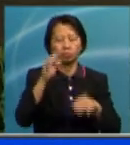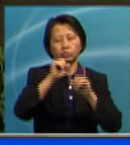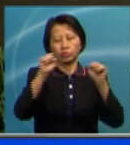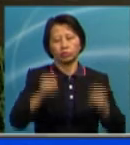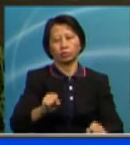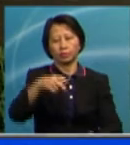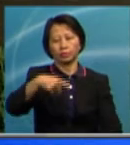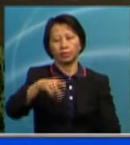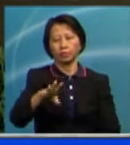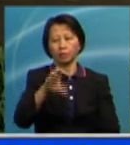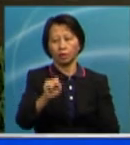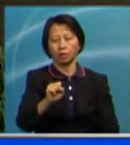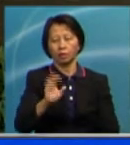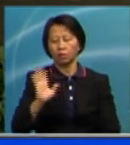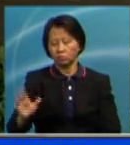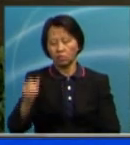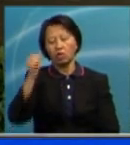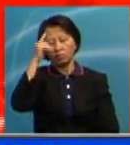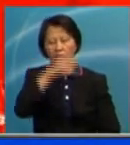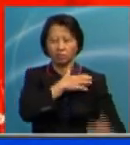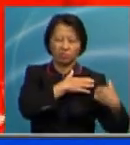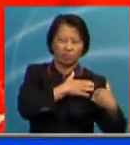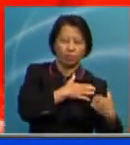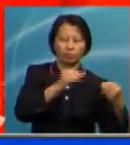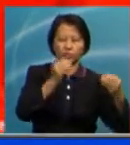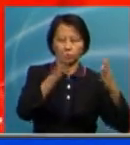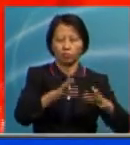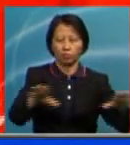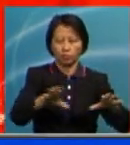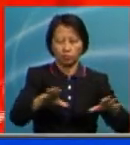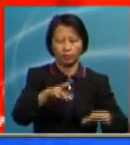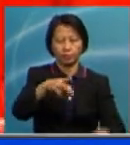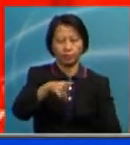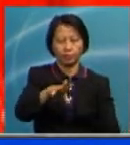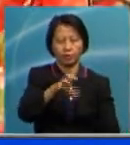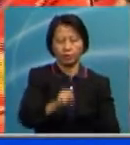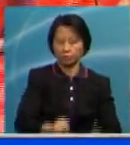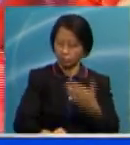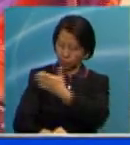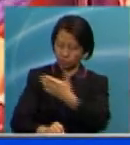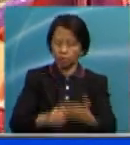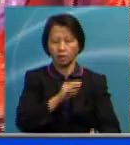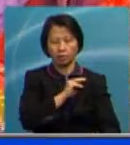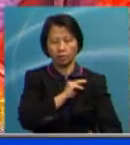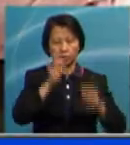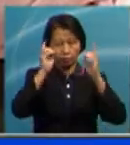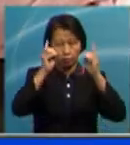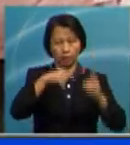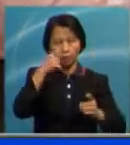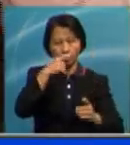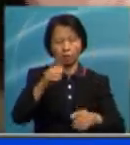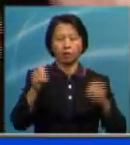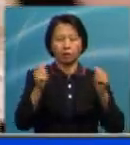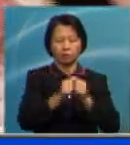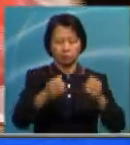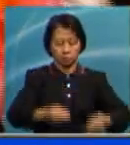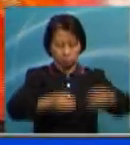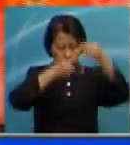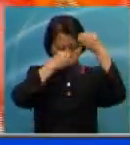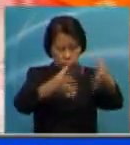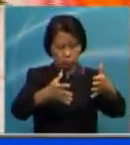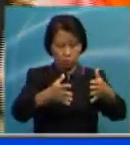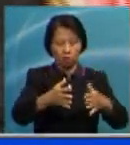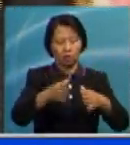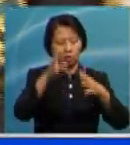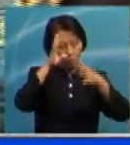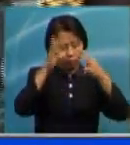PBS sambil memahami beban guru melaksanakan PBS ini beliau yang juga menteri pendidikan berkata dengan pengumuman keputusan